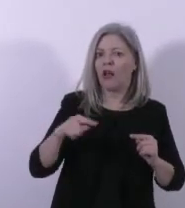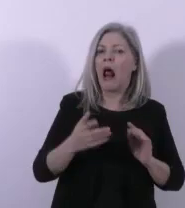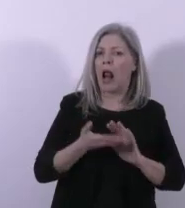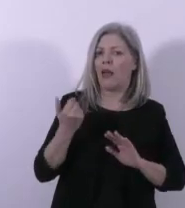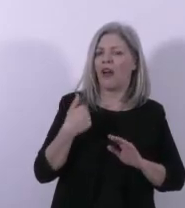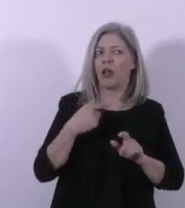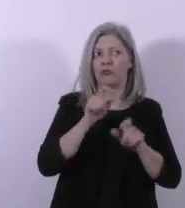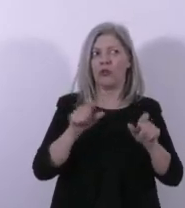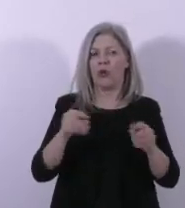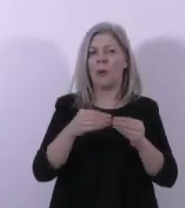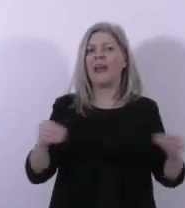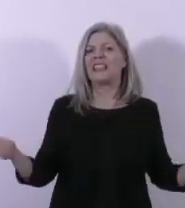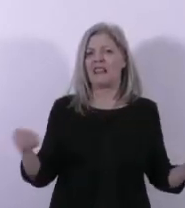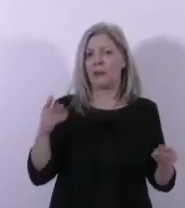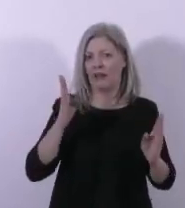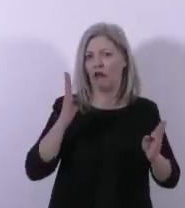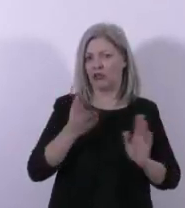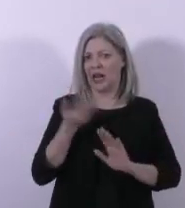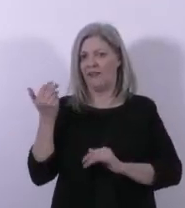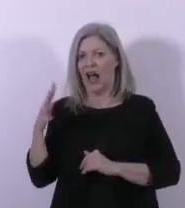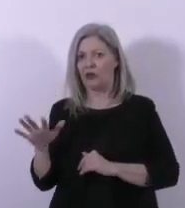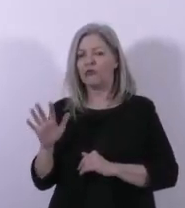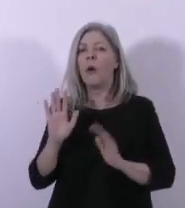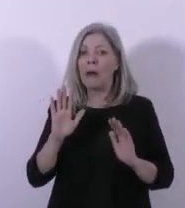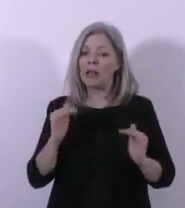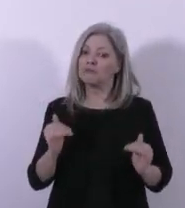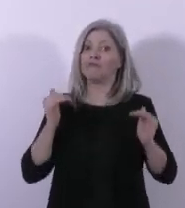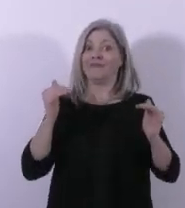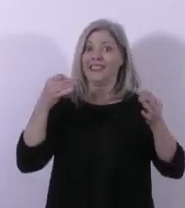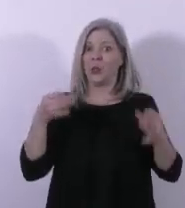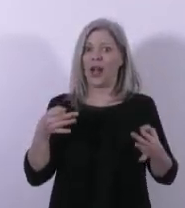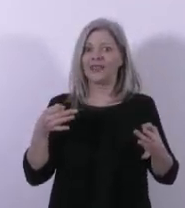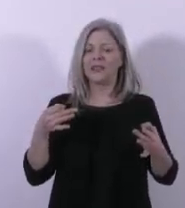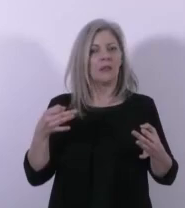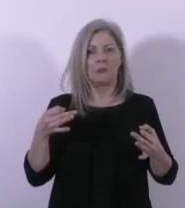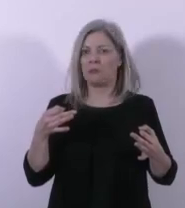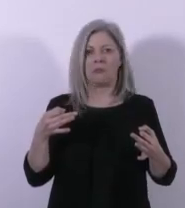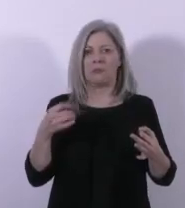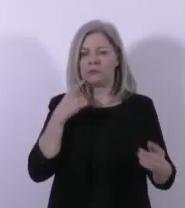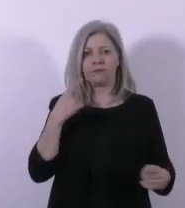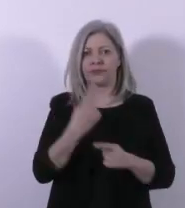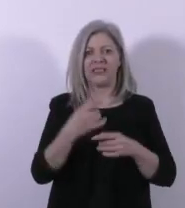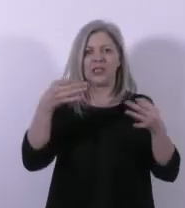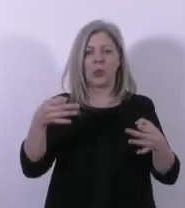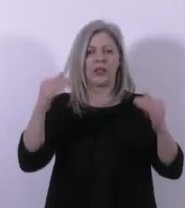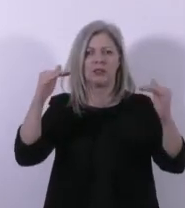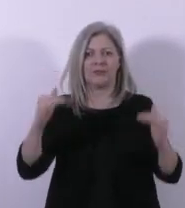portato questi livelli, ancora tutt'oggi la sicurezza sul lavoro, scusate, non è mai